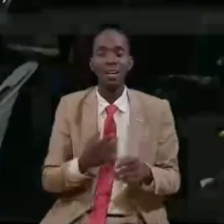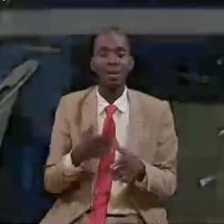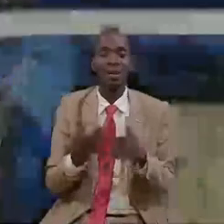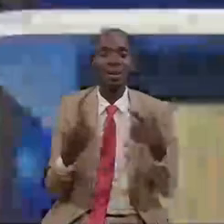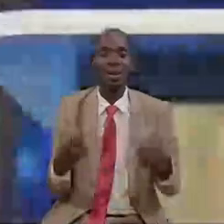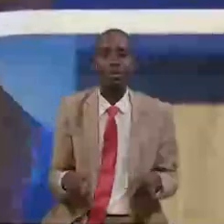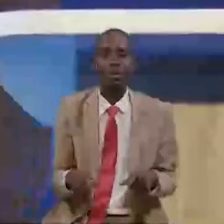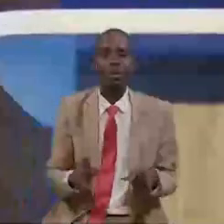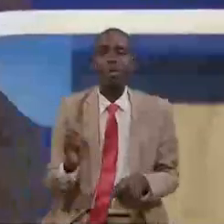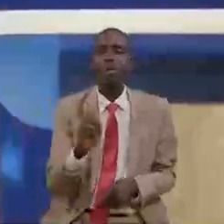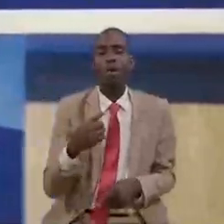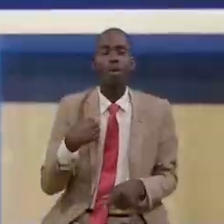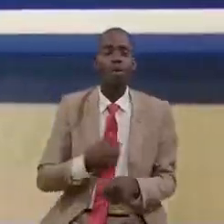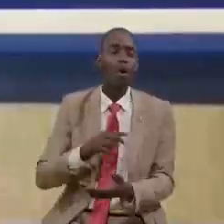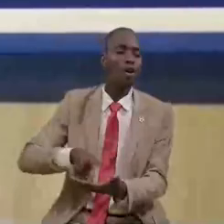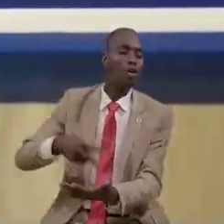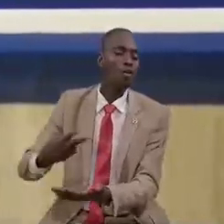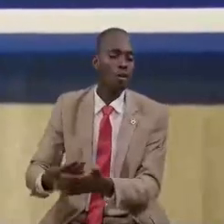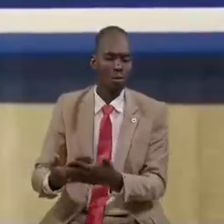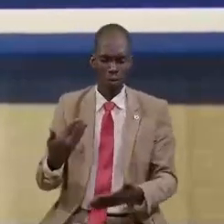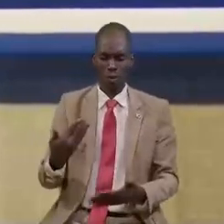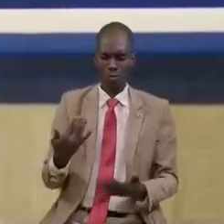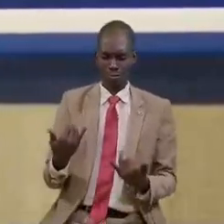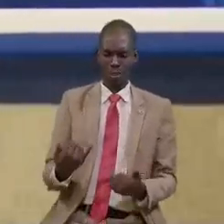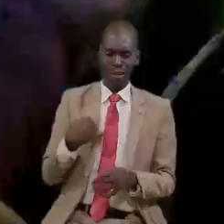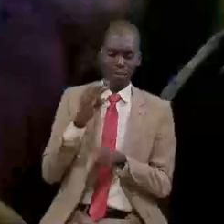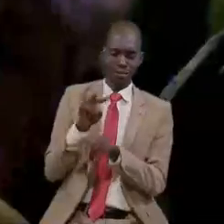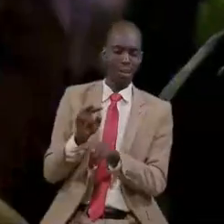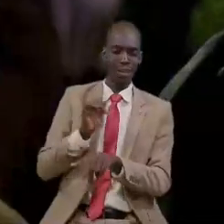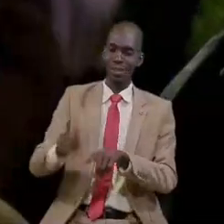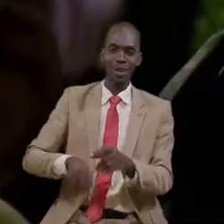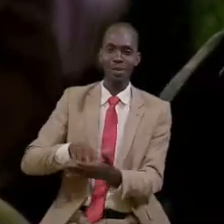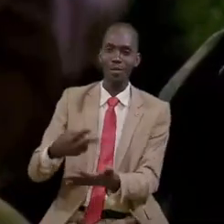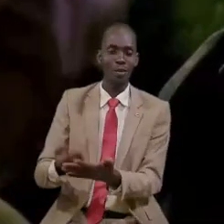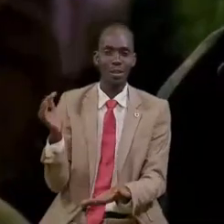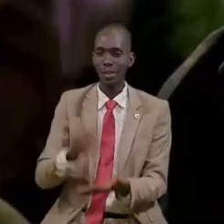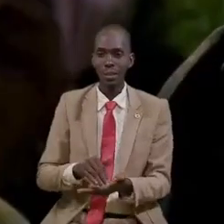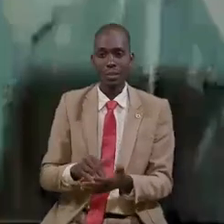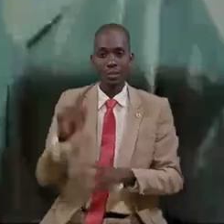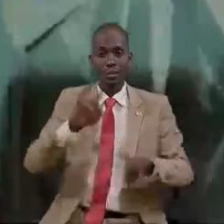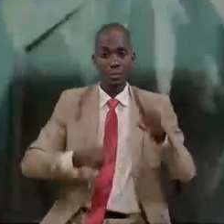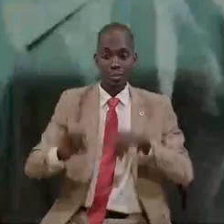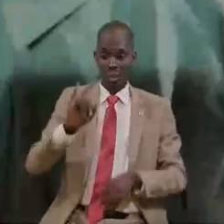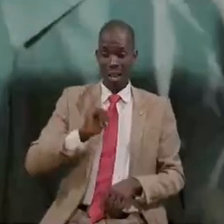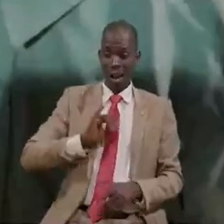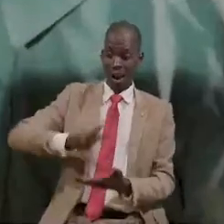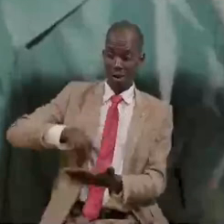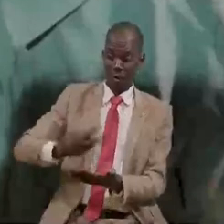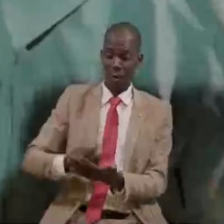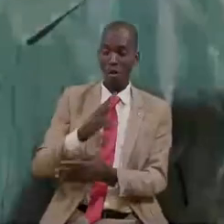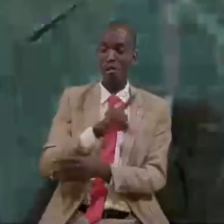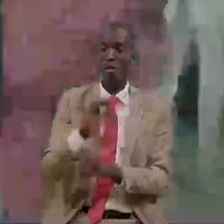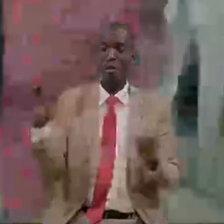où on tombait, maintenant, je n'y tombe plus. Moi, je n'y tombe plus. Il faut le dire pour